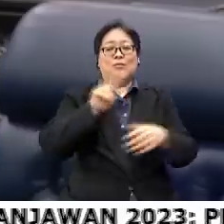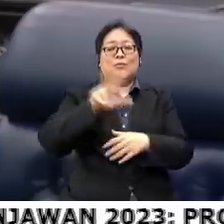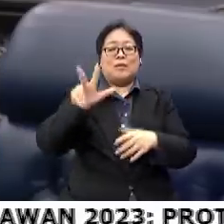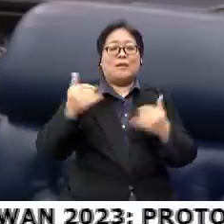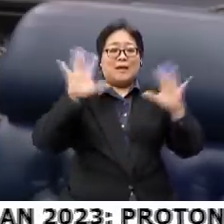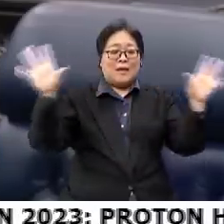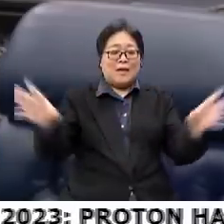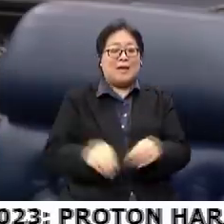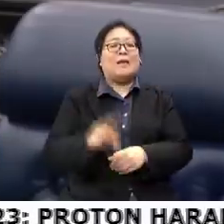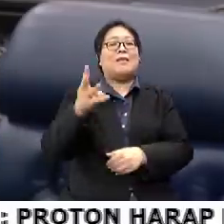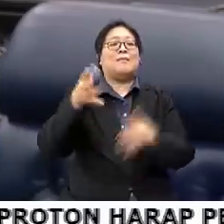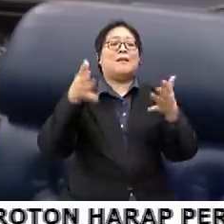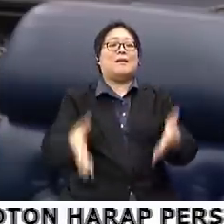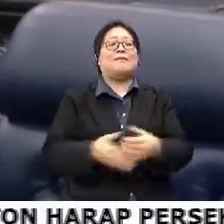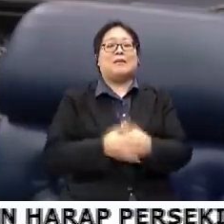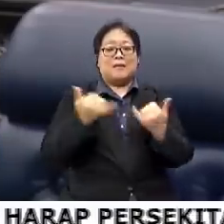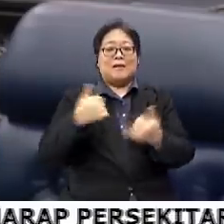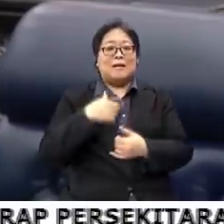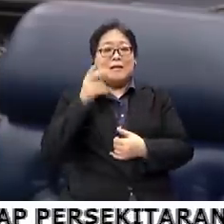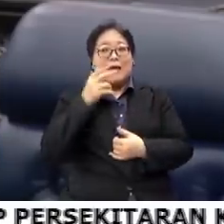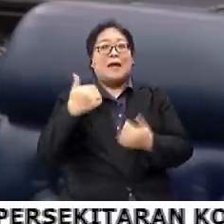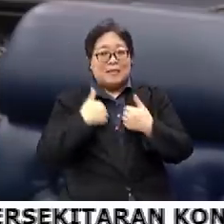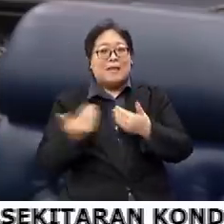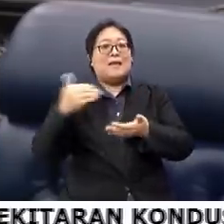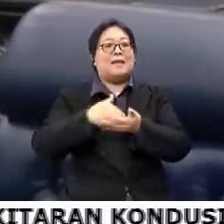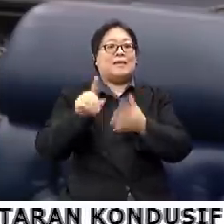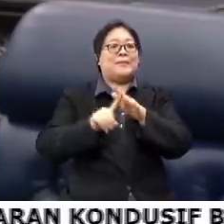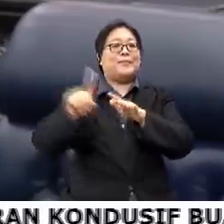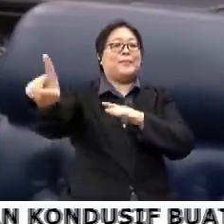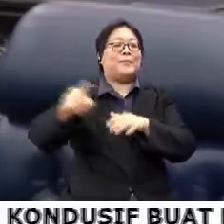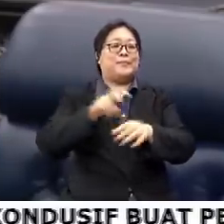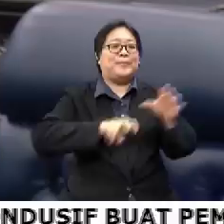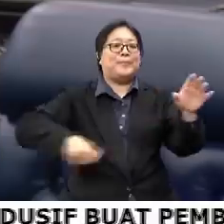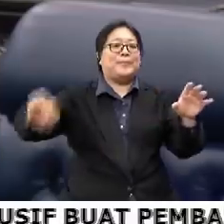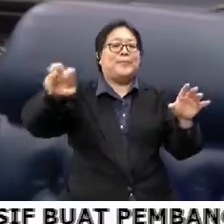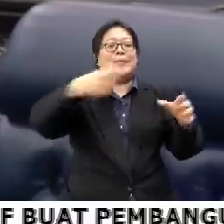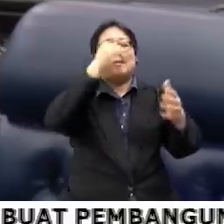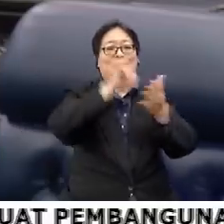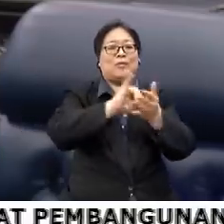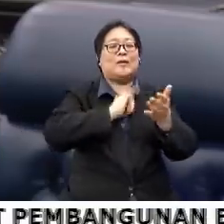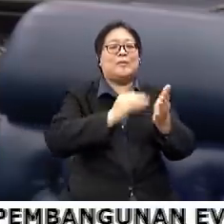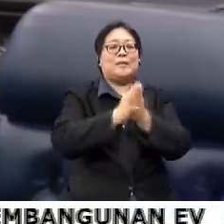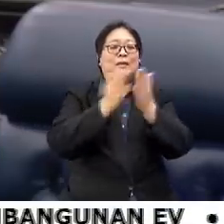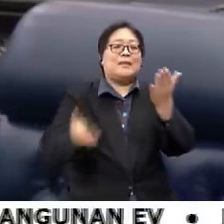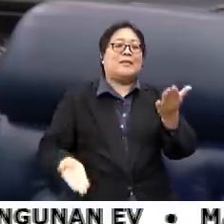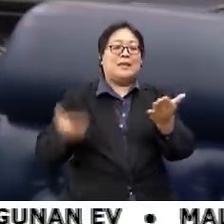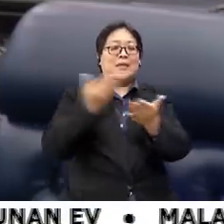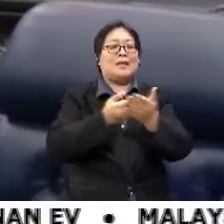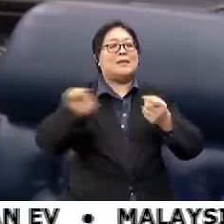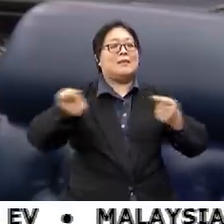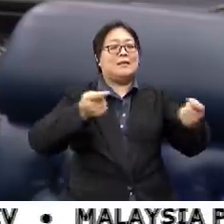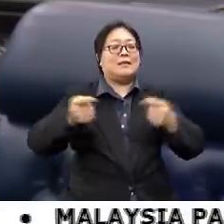sampai 16. Ini saya dengar lagi ada nak dibeli. Pasal itu saya minta dan cadangkan kepada